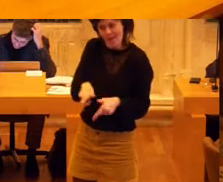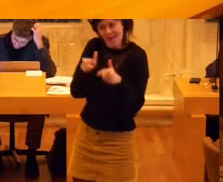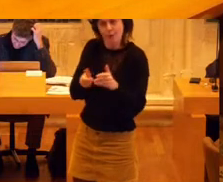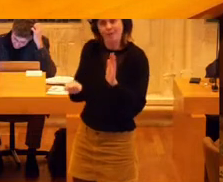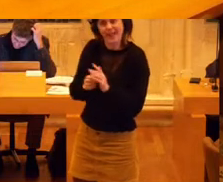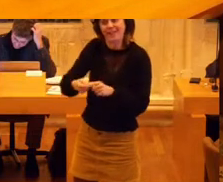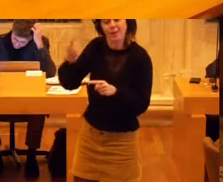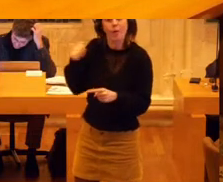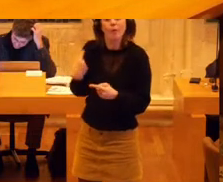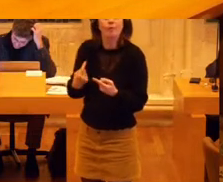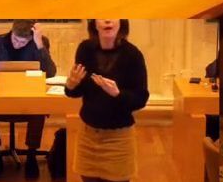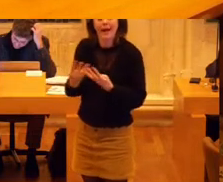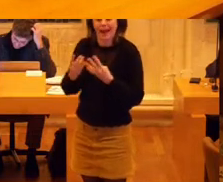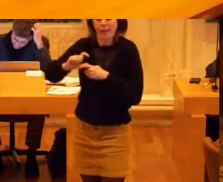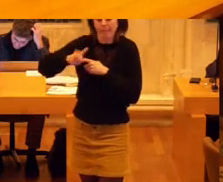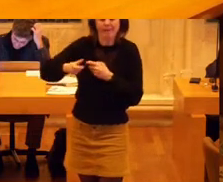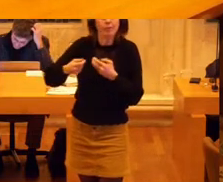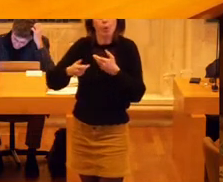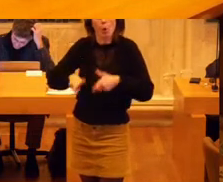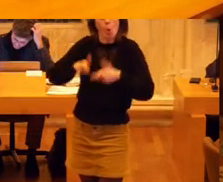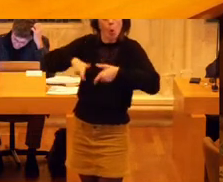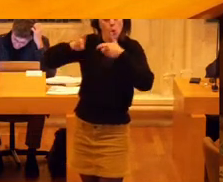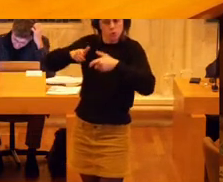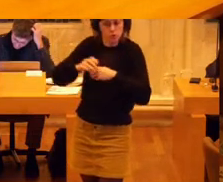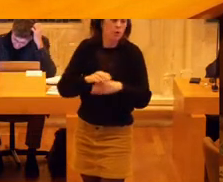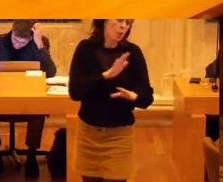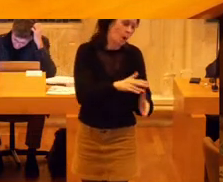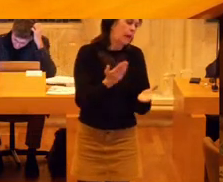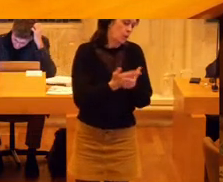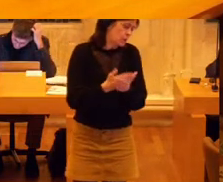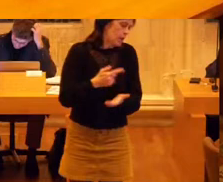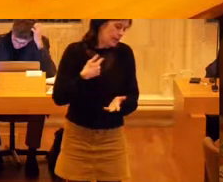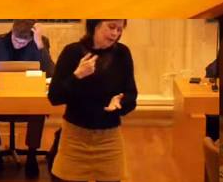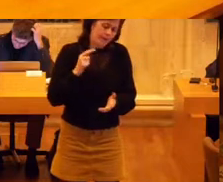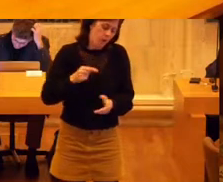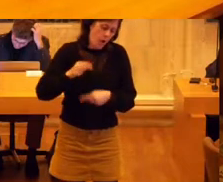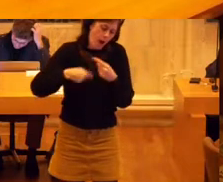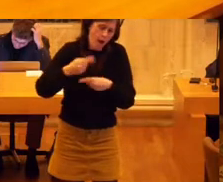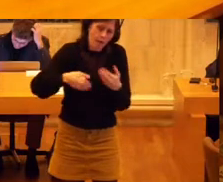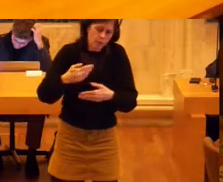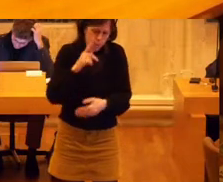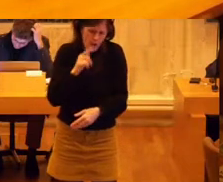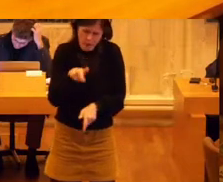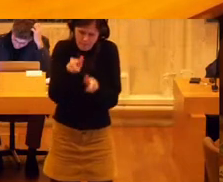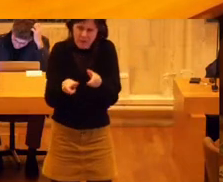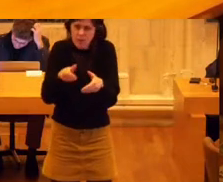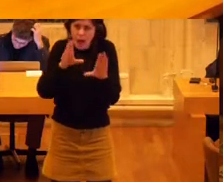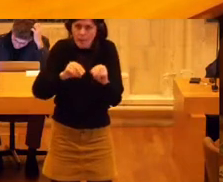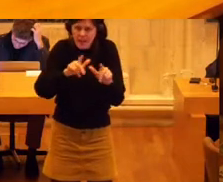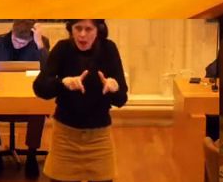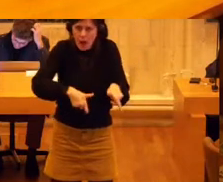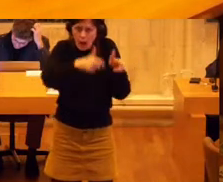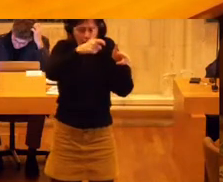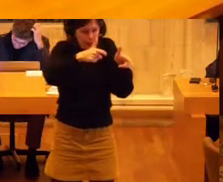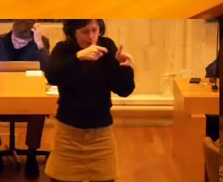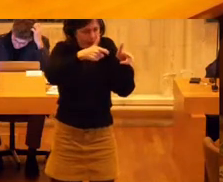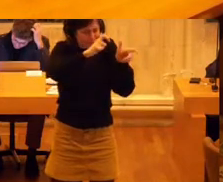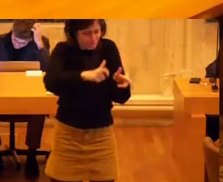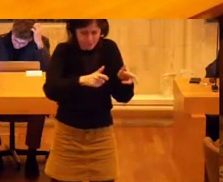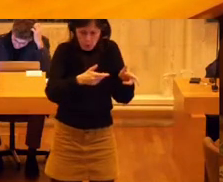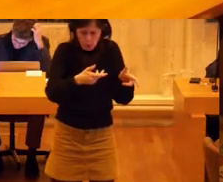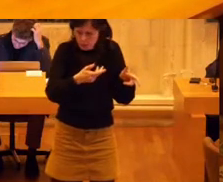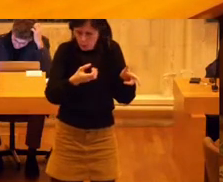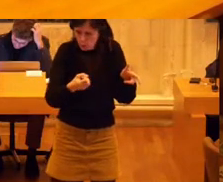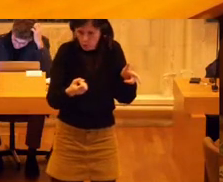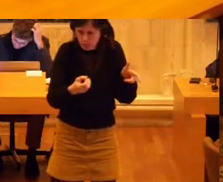reconstruction. Par ailleurs, on a besoin d'avancer sur ce dossier parce que les gens qui vivent dans ces immeubles ont besoin d'être logés dans le quartier majoritairement.